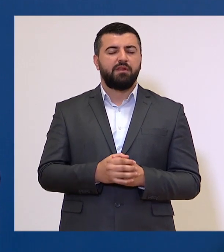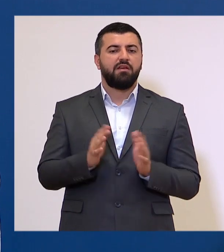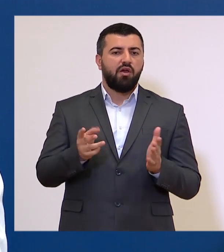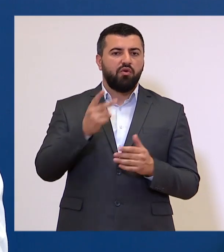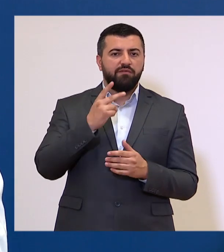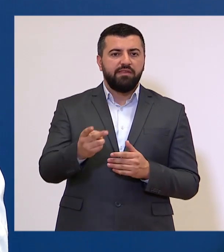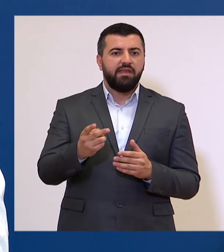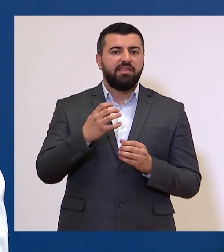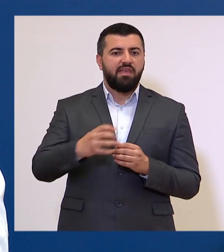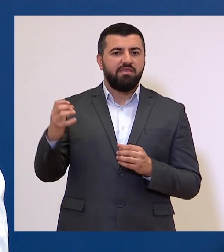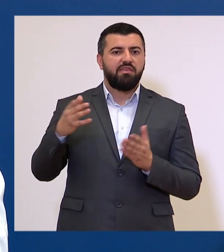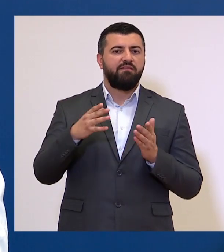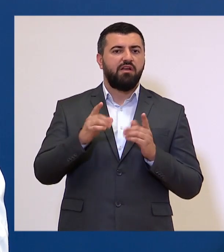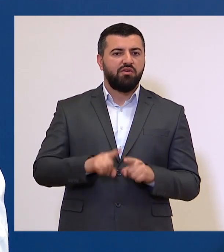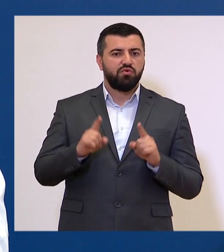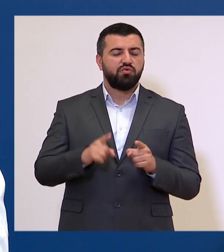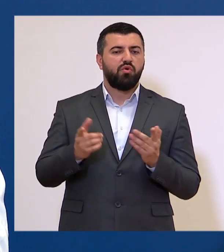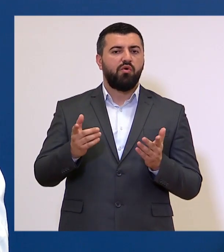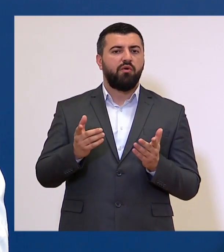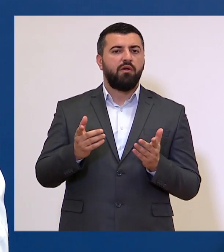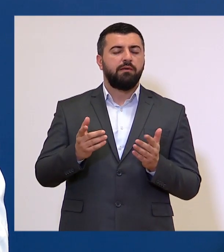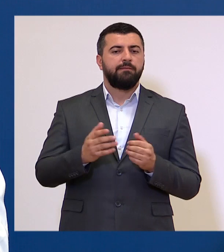Kako vidite, nastavlja se trend